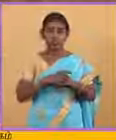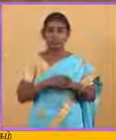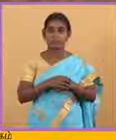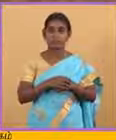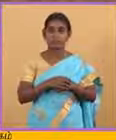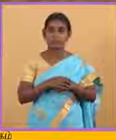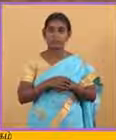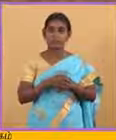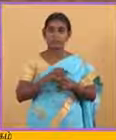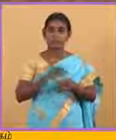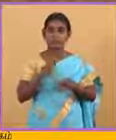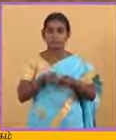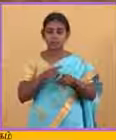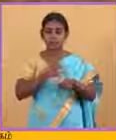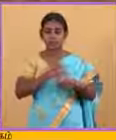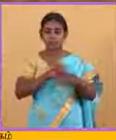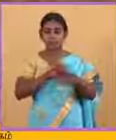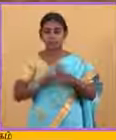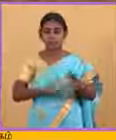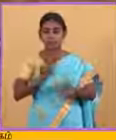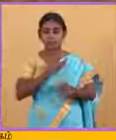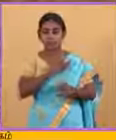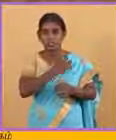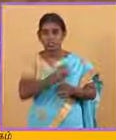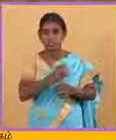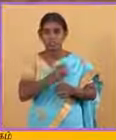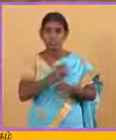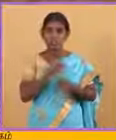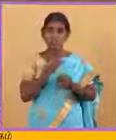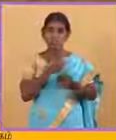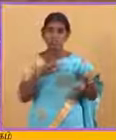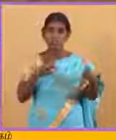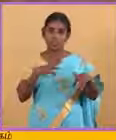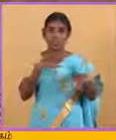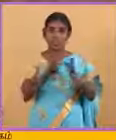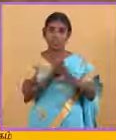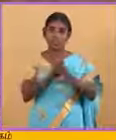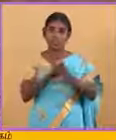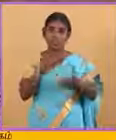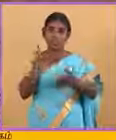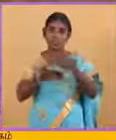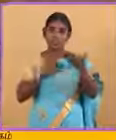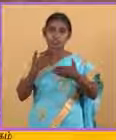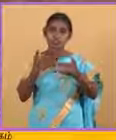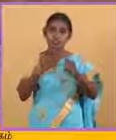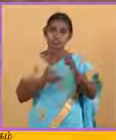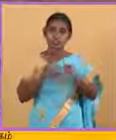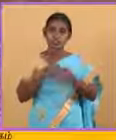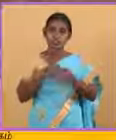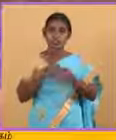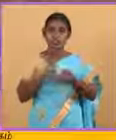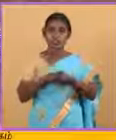துயரத்தை அடக்கி கொண்டு இரண்டு பெண்மக்களையும் உடன் அழைத்து சென்று பரம்பு மலையின் கடைசி